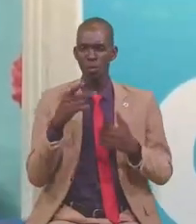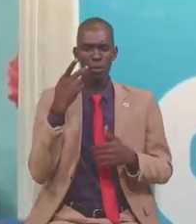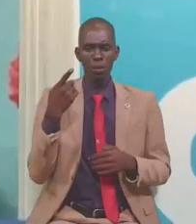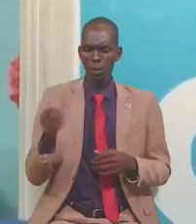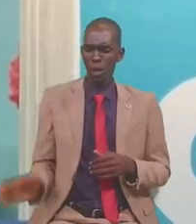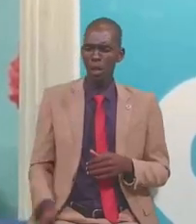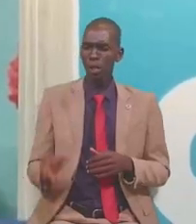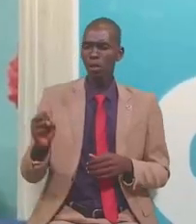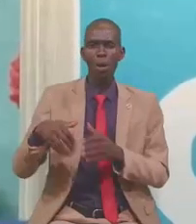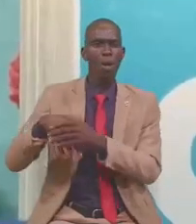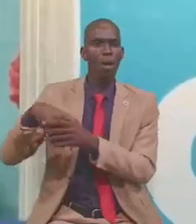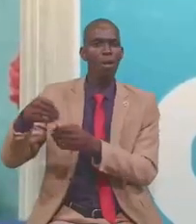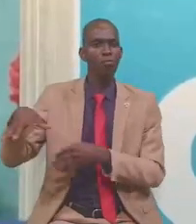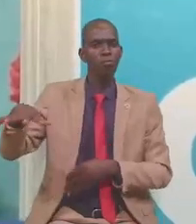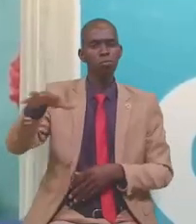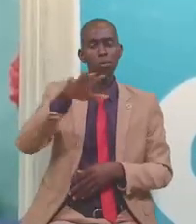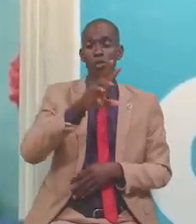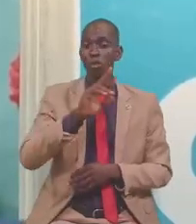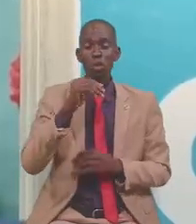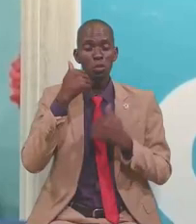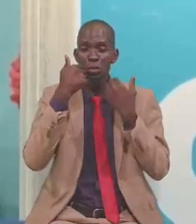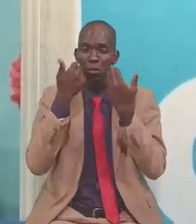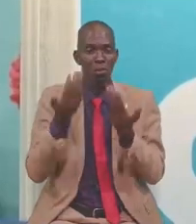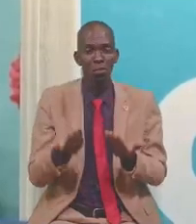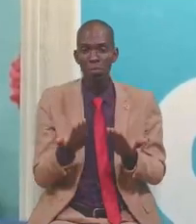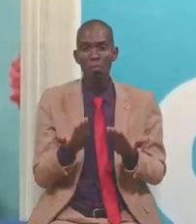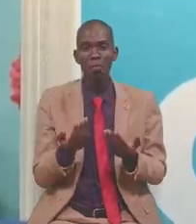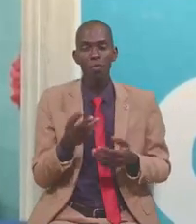là-bas? Pas de honte.